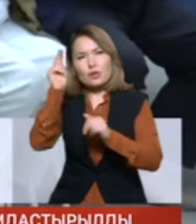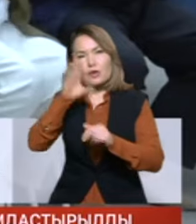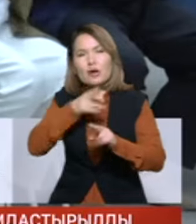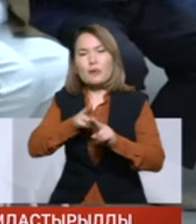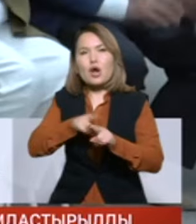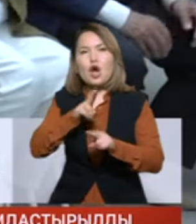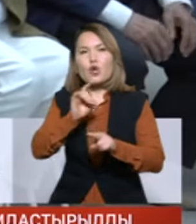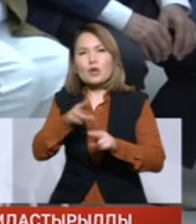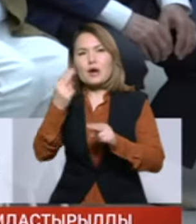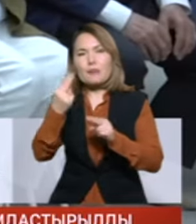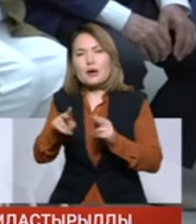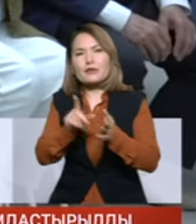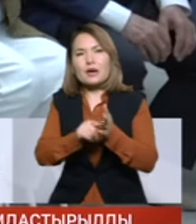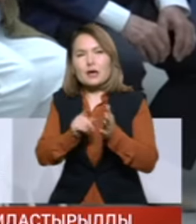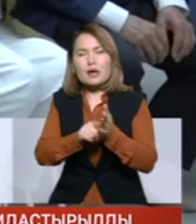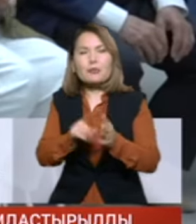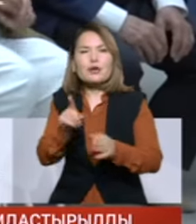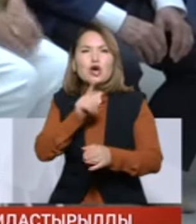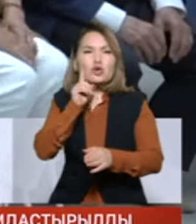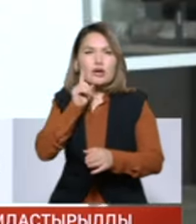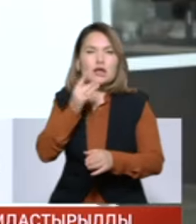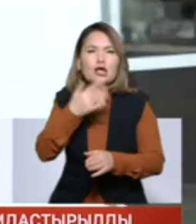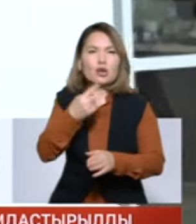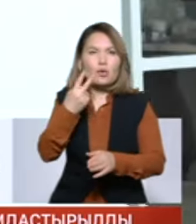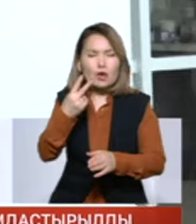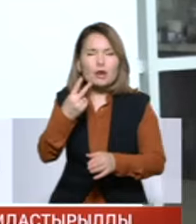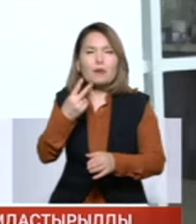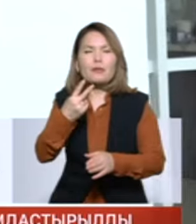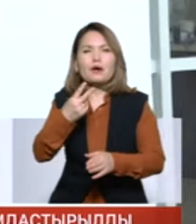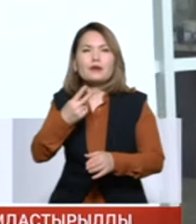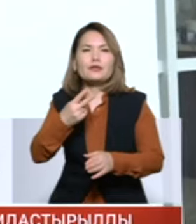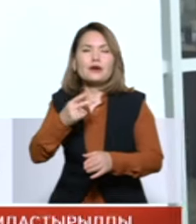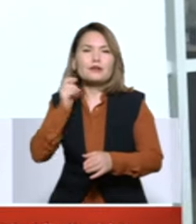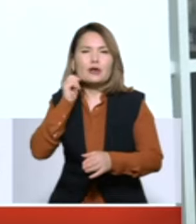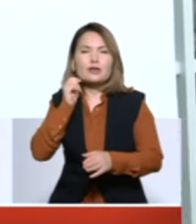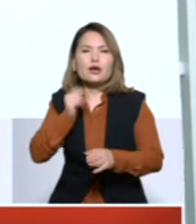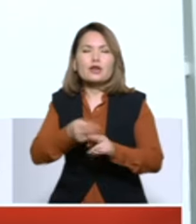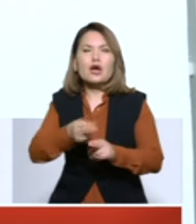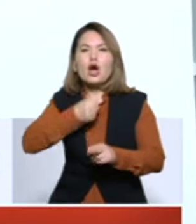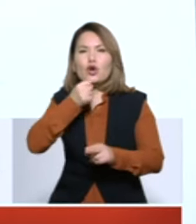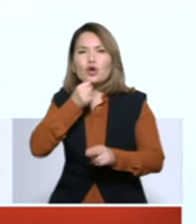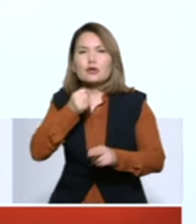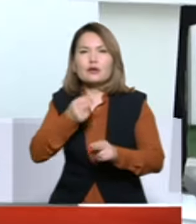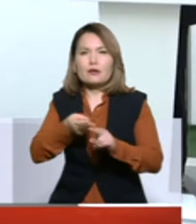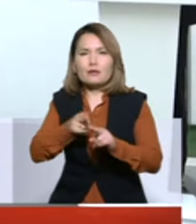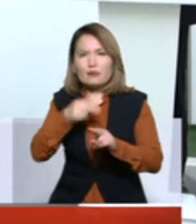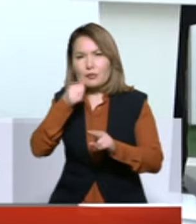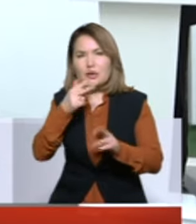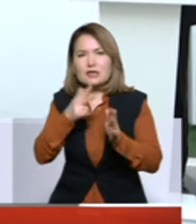Курсы бітірген зейнеткерлердің ең жасы 52-де, ең үлкені биыл 87 жасқа шығады.